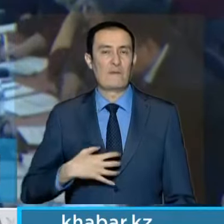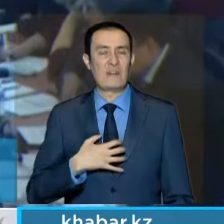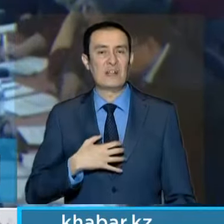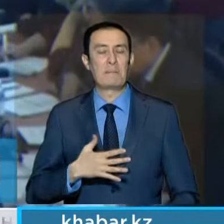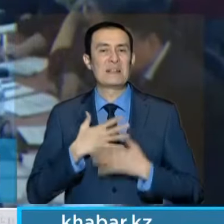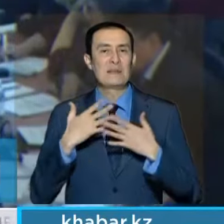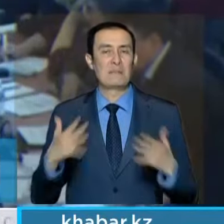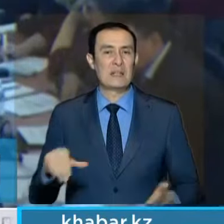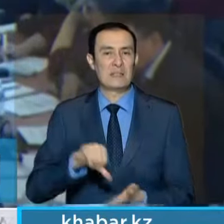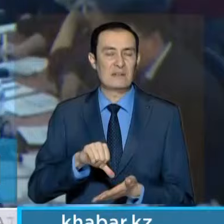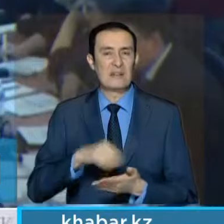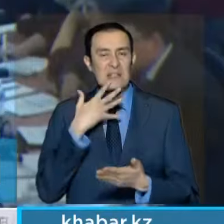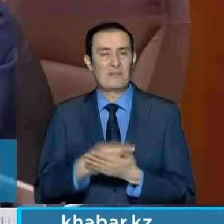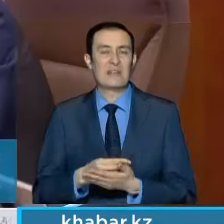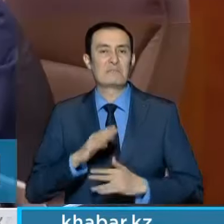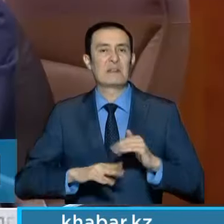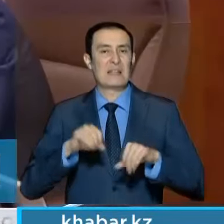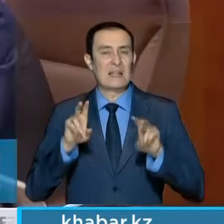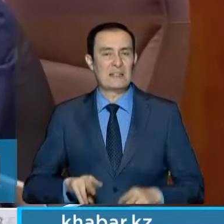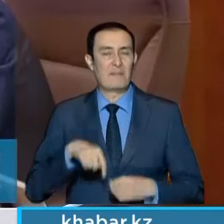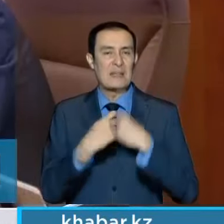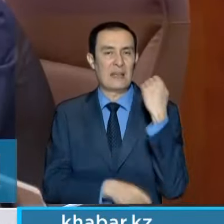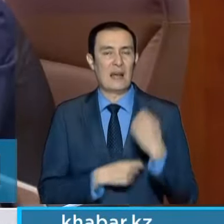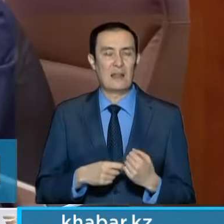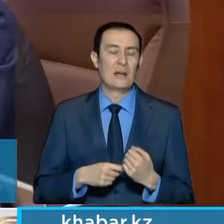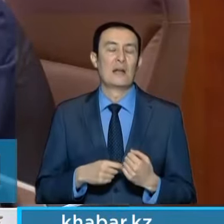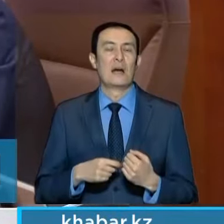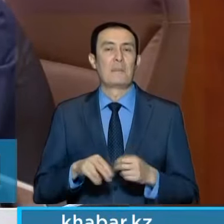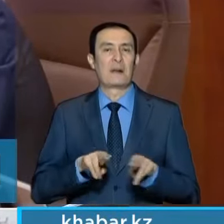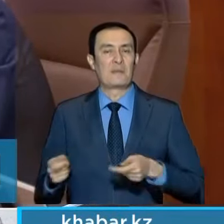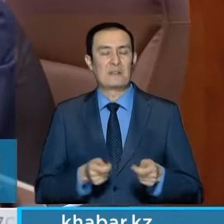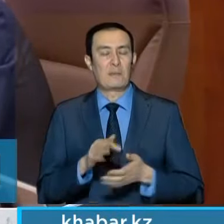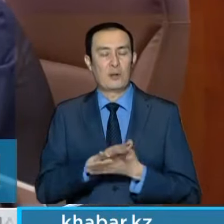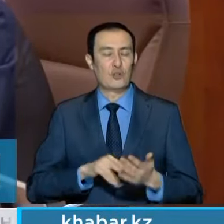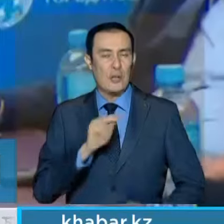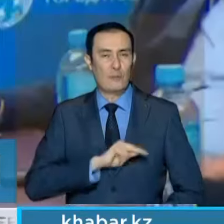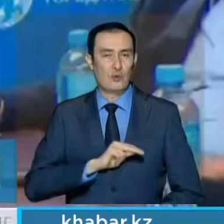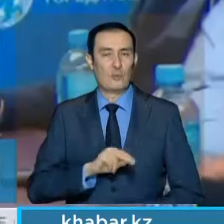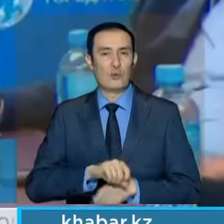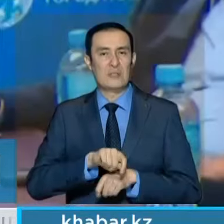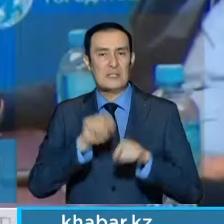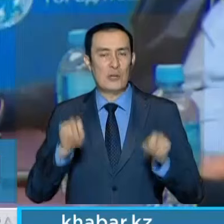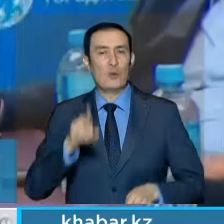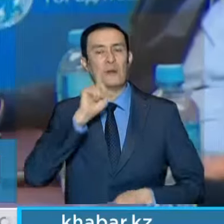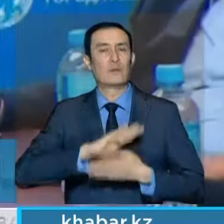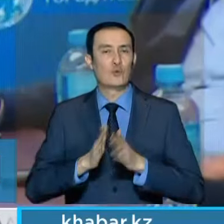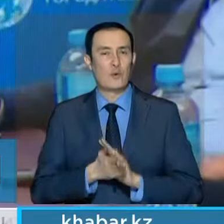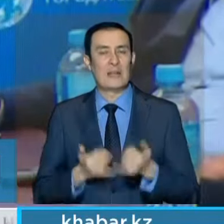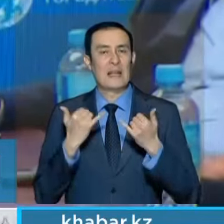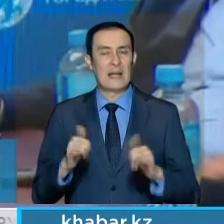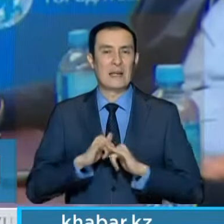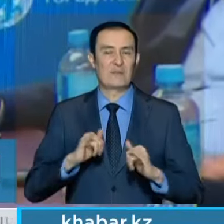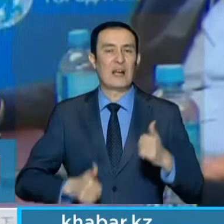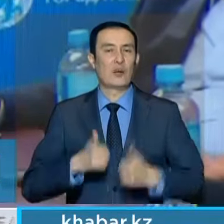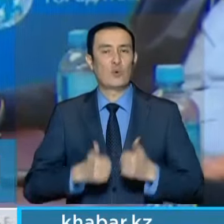максимально задействовать свои кадры сырьё и товары правительство продолжит работать по созданию приятных условий для развития